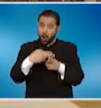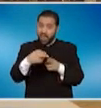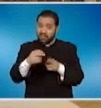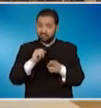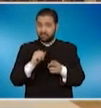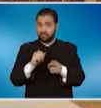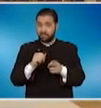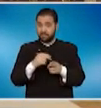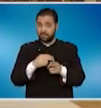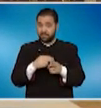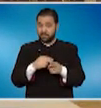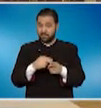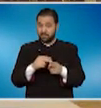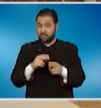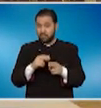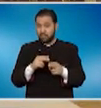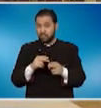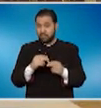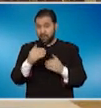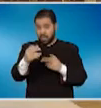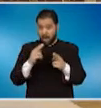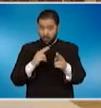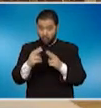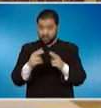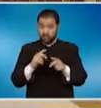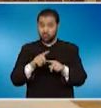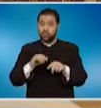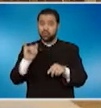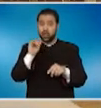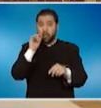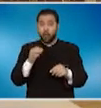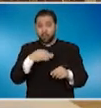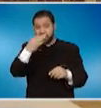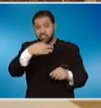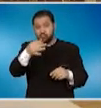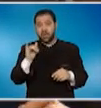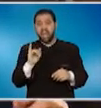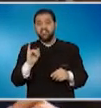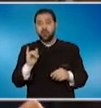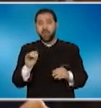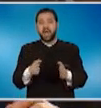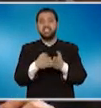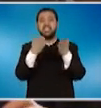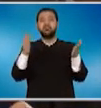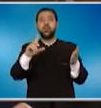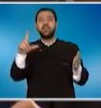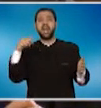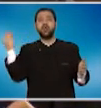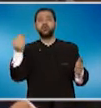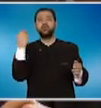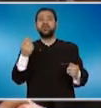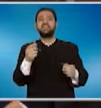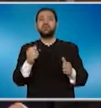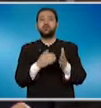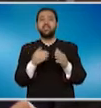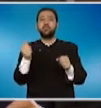chipul intenționat de cel care mi-adresează informația respectivă. Așadar, revelația lui Dumnezeu trebuie să se producă într-un